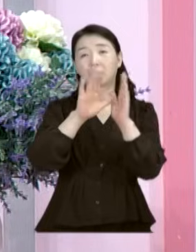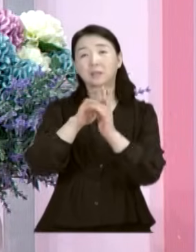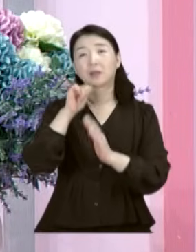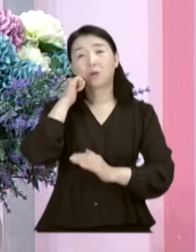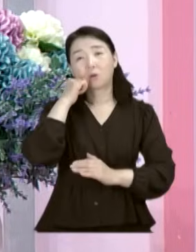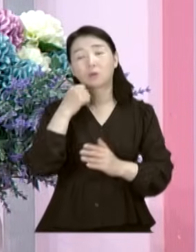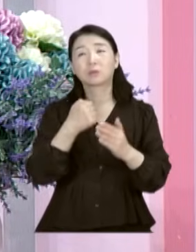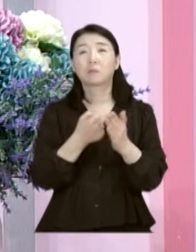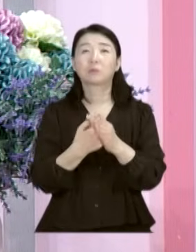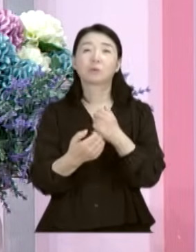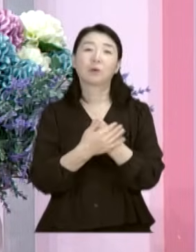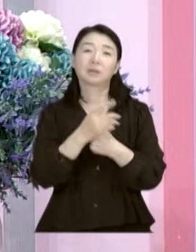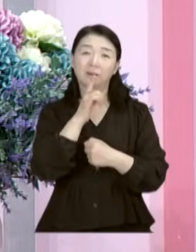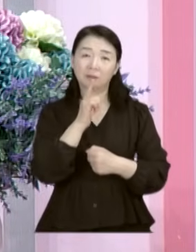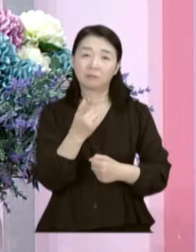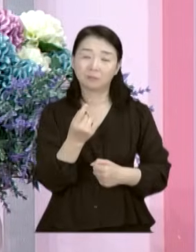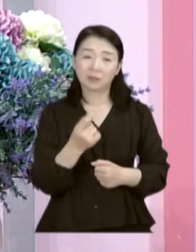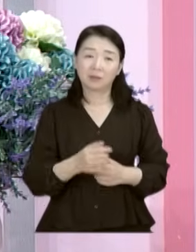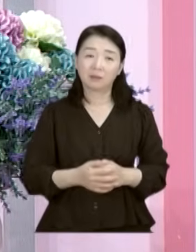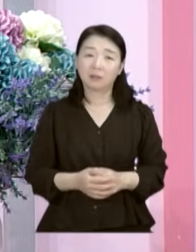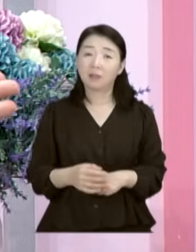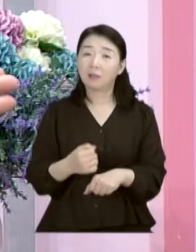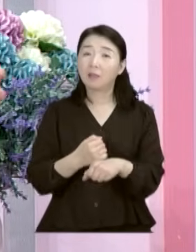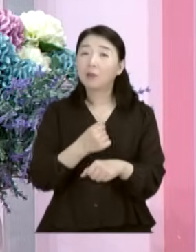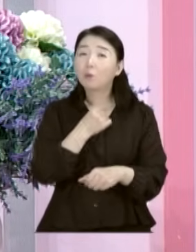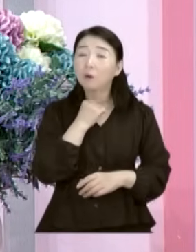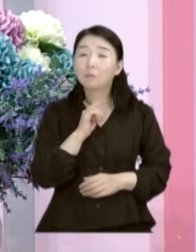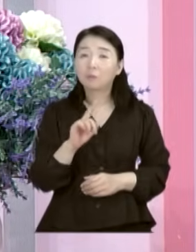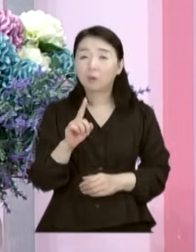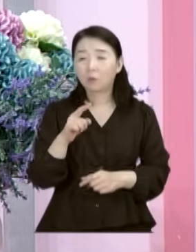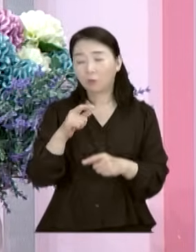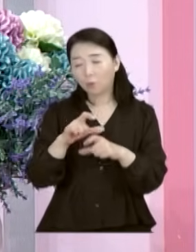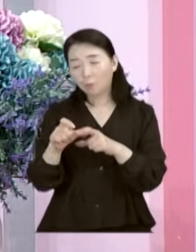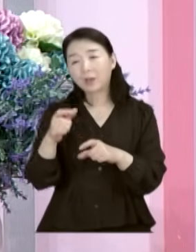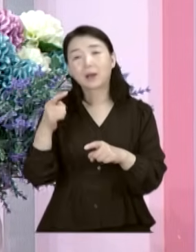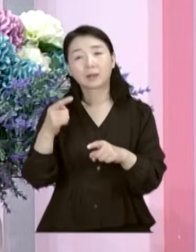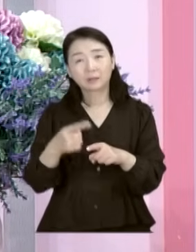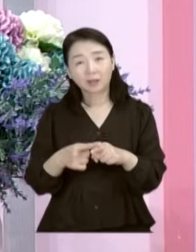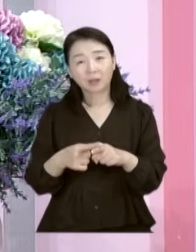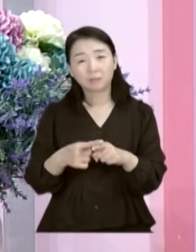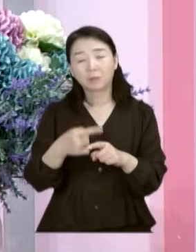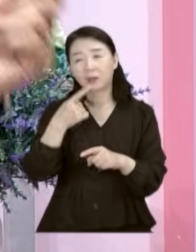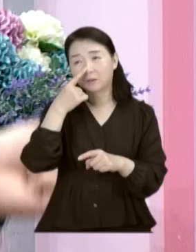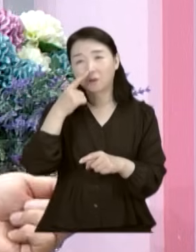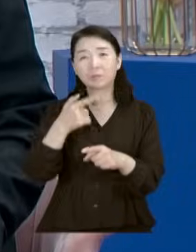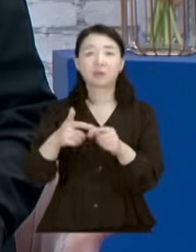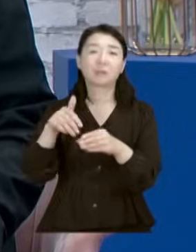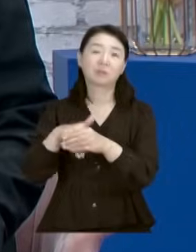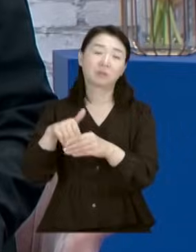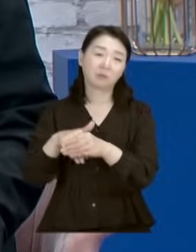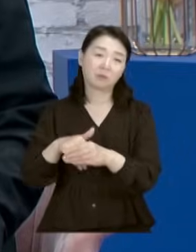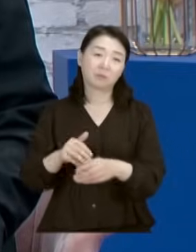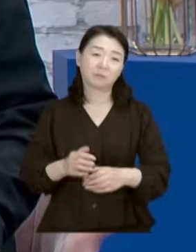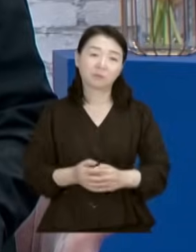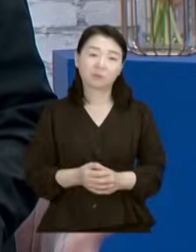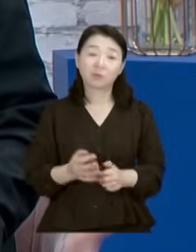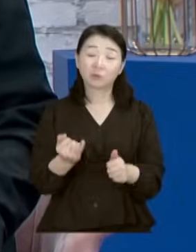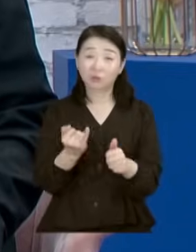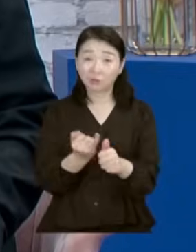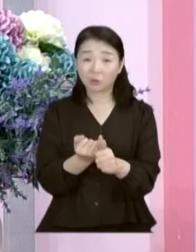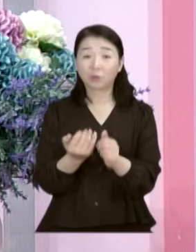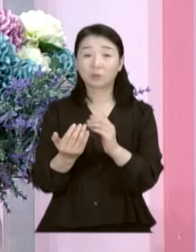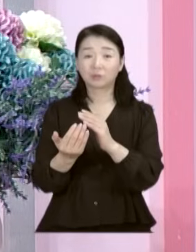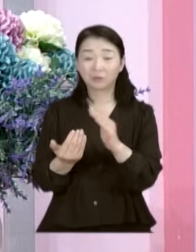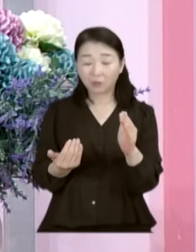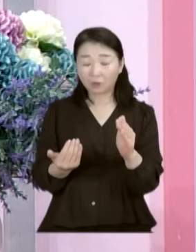어려우니까 도와주세요 뭘 할까요 하고 고민하다가 한게 커피나물 심어주는 거였어요 그게 저희 결혼